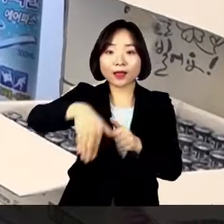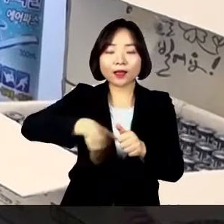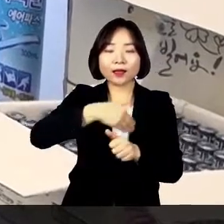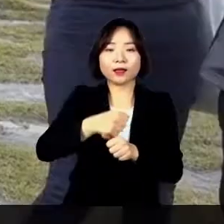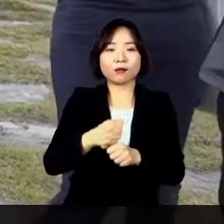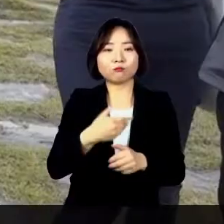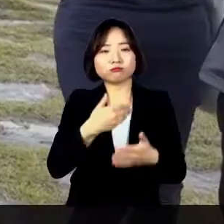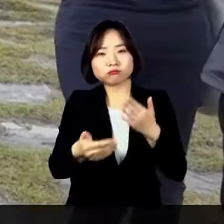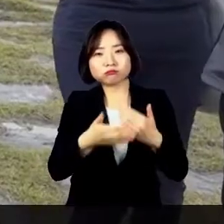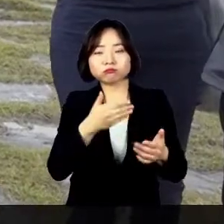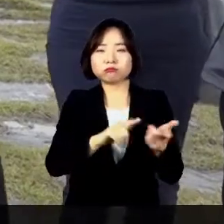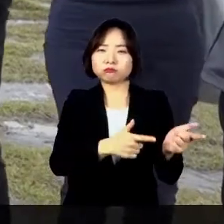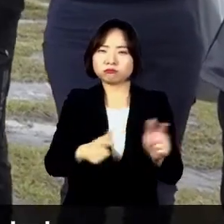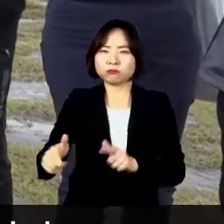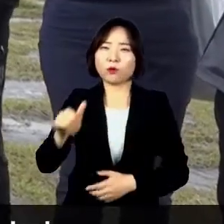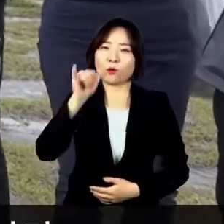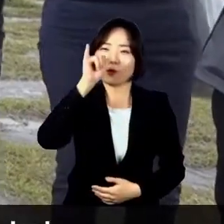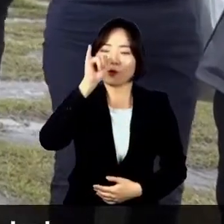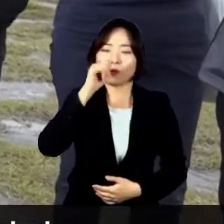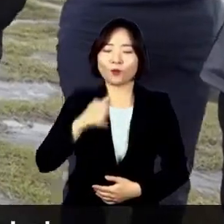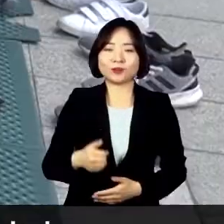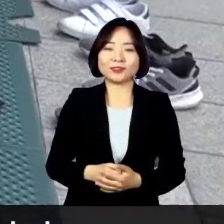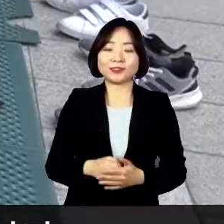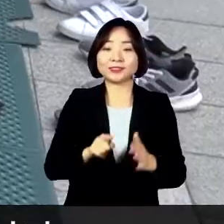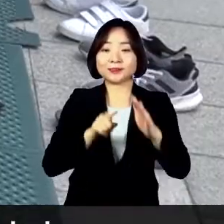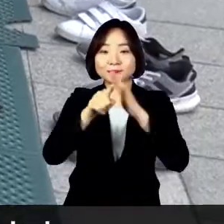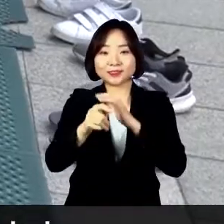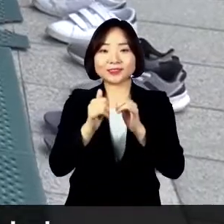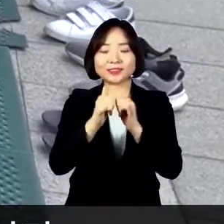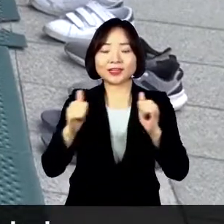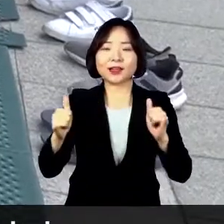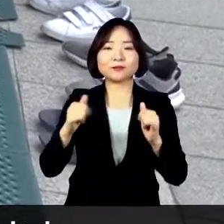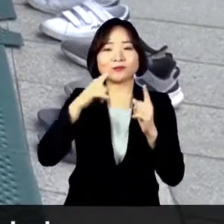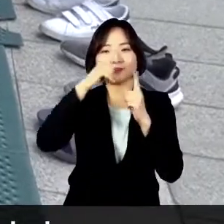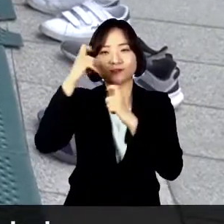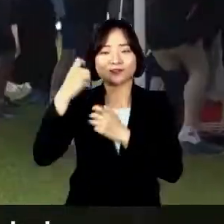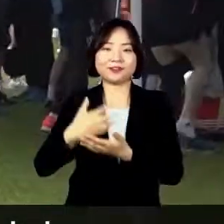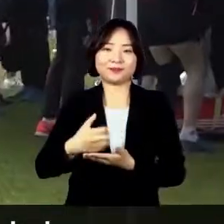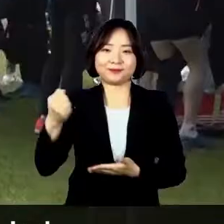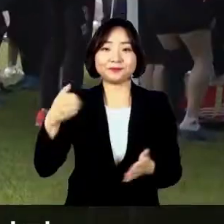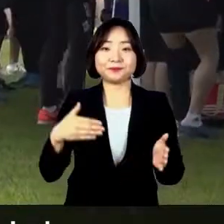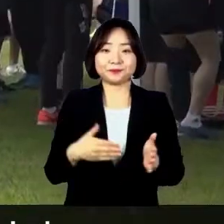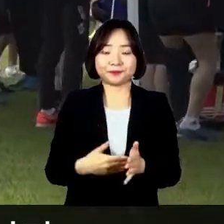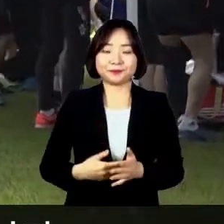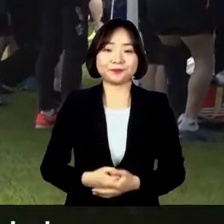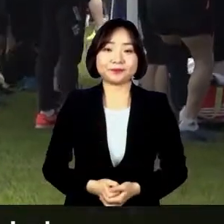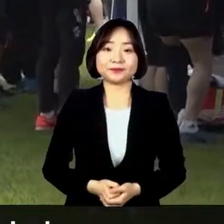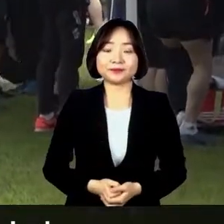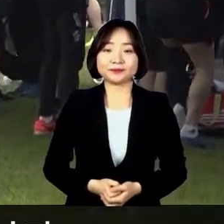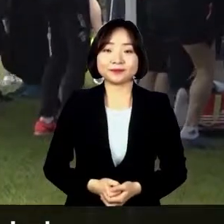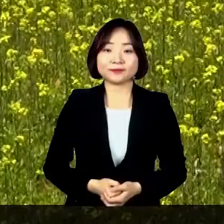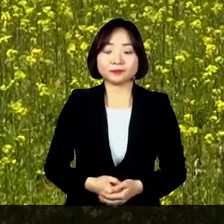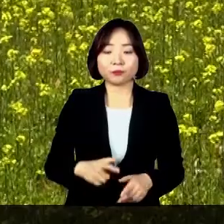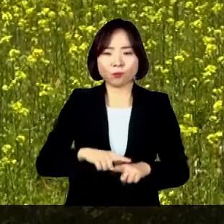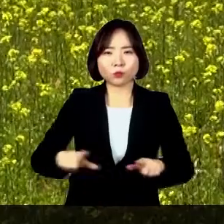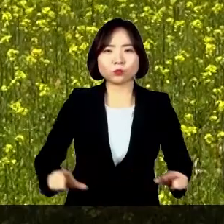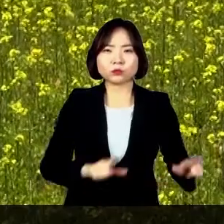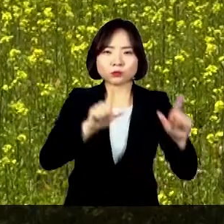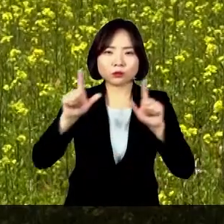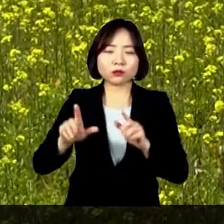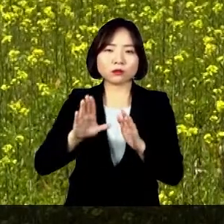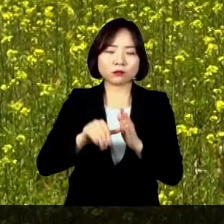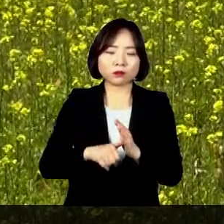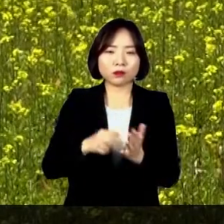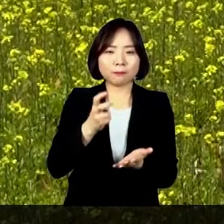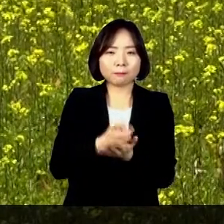주변에는 다채로운 행사들도 열려 행사에 참가한 시민들에게 소중한 추억을 새길 수 있는 계기가 되었습니다.